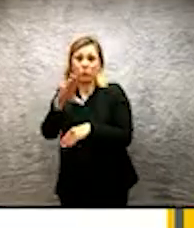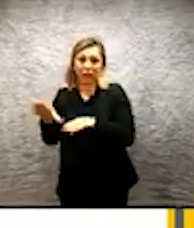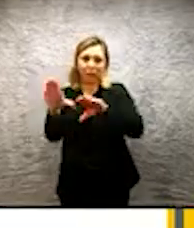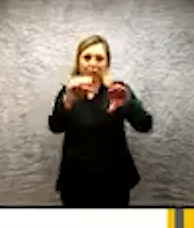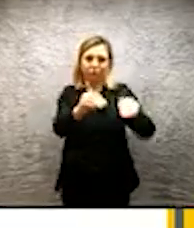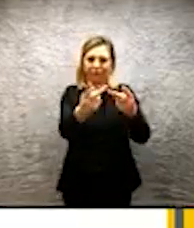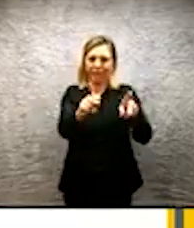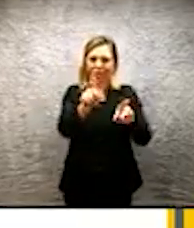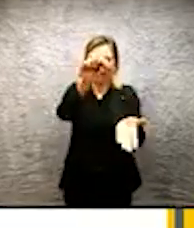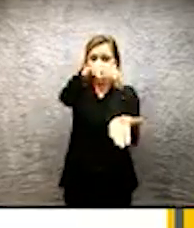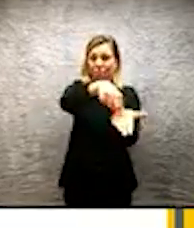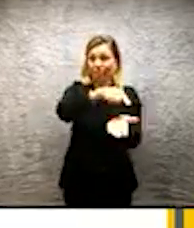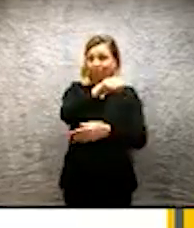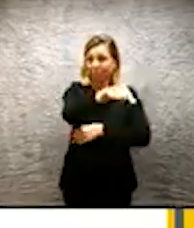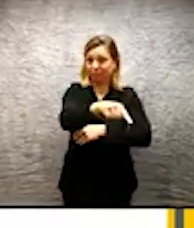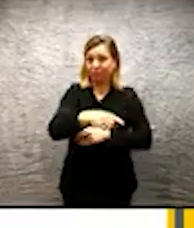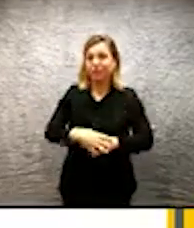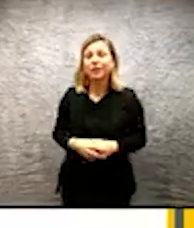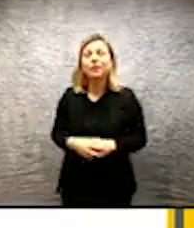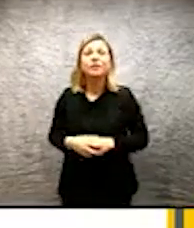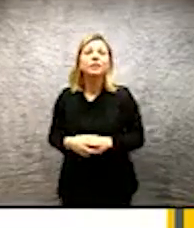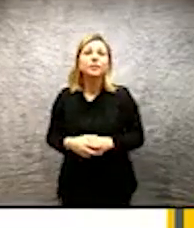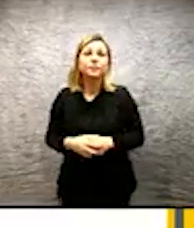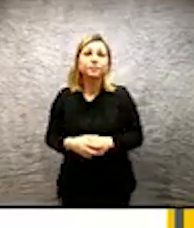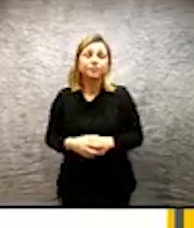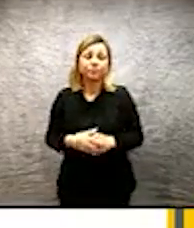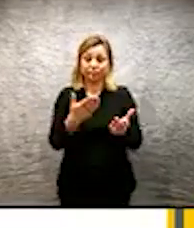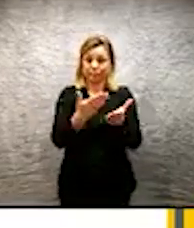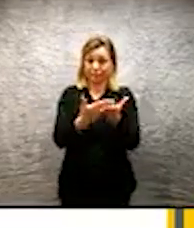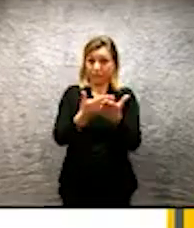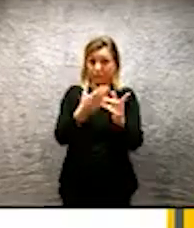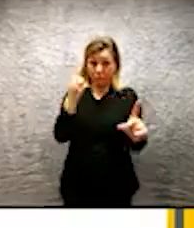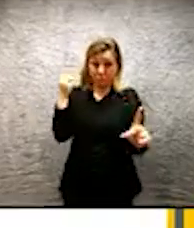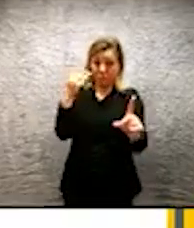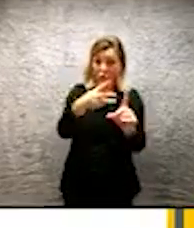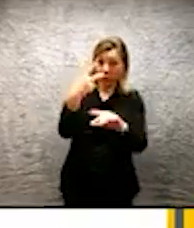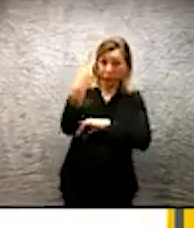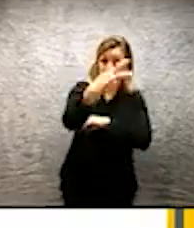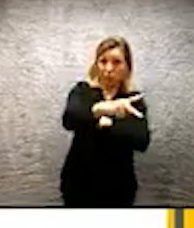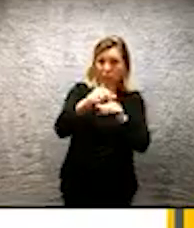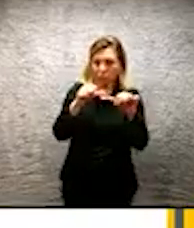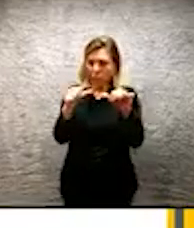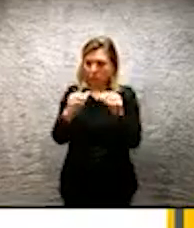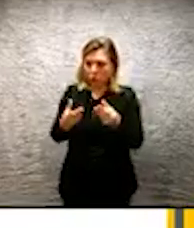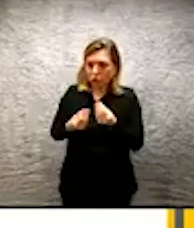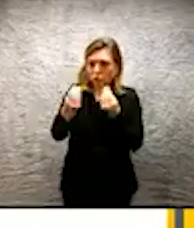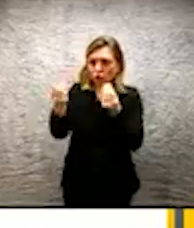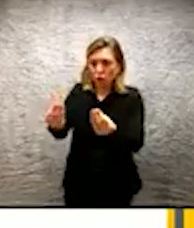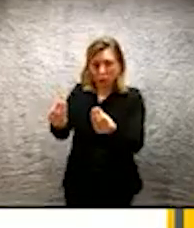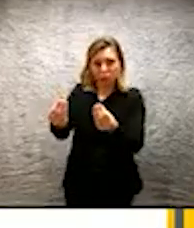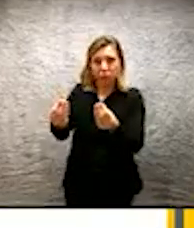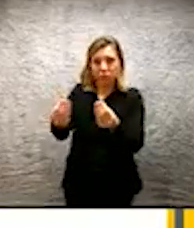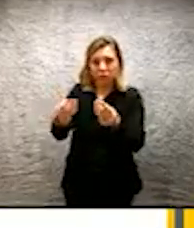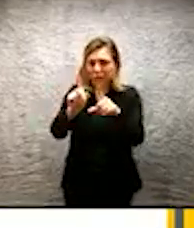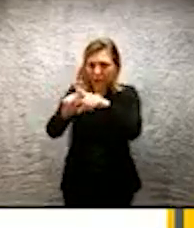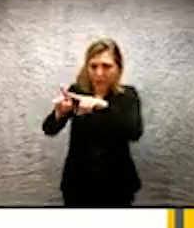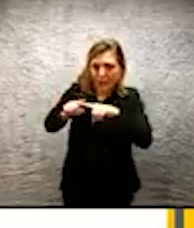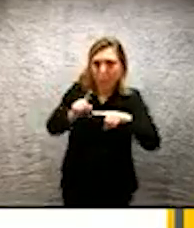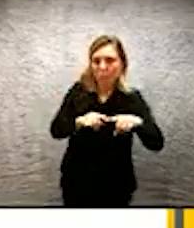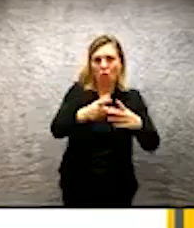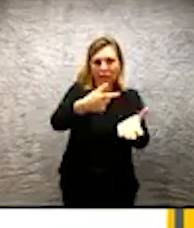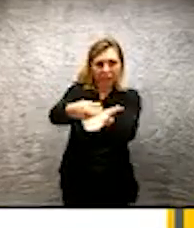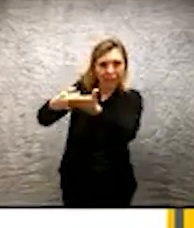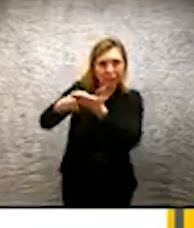convention aura pour mission donc de faciliter l'acquisition, l'installation et la maintenance des équipements du